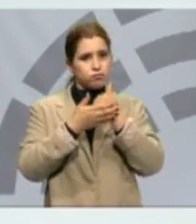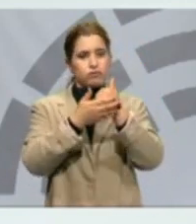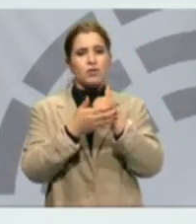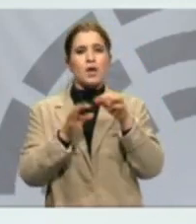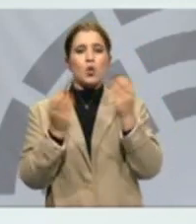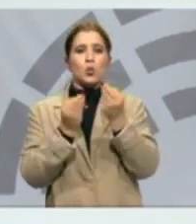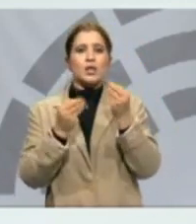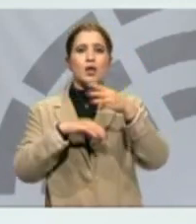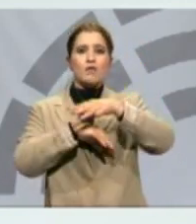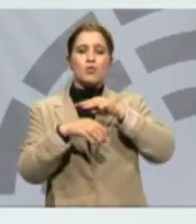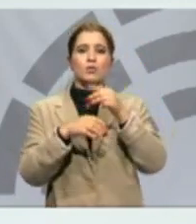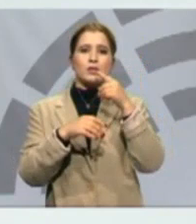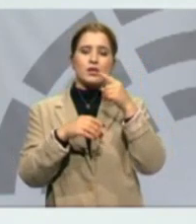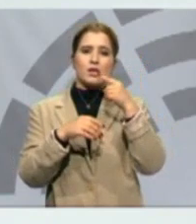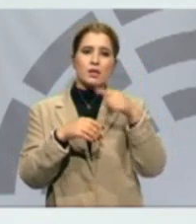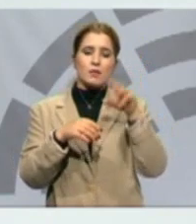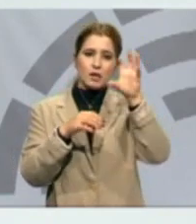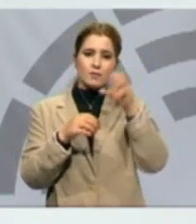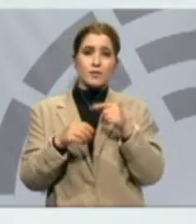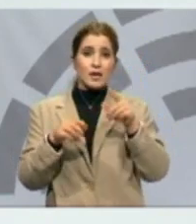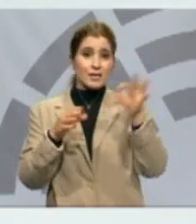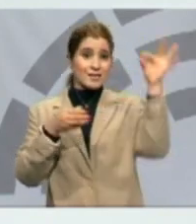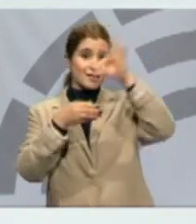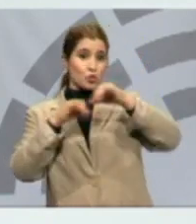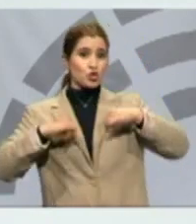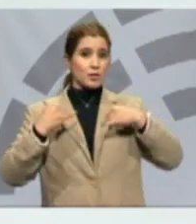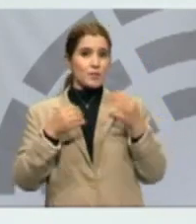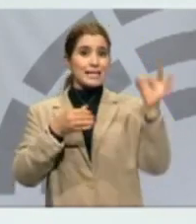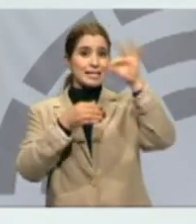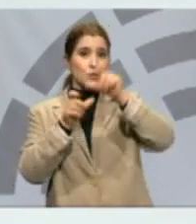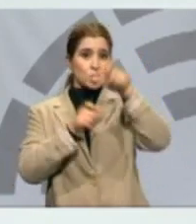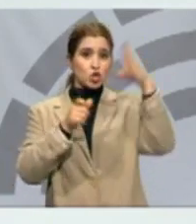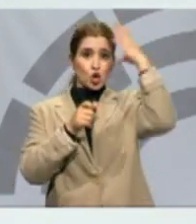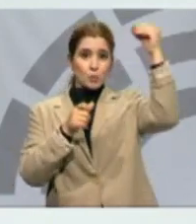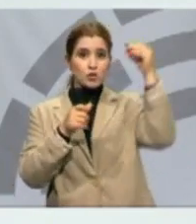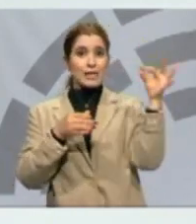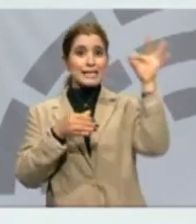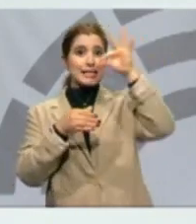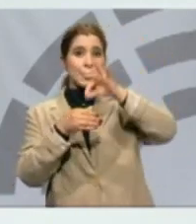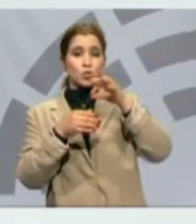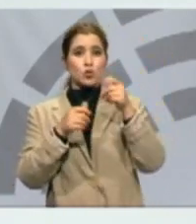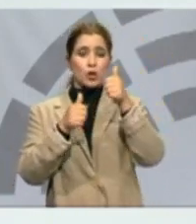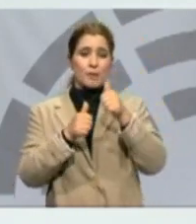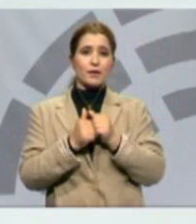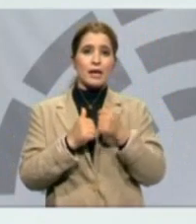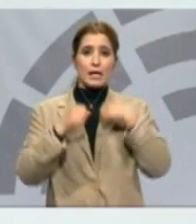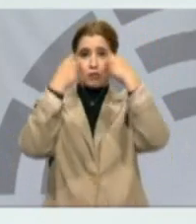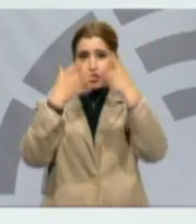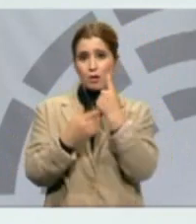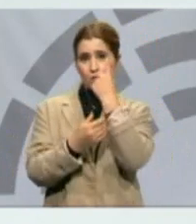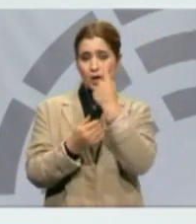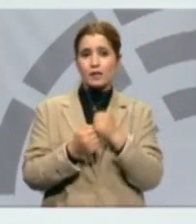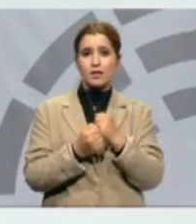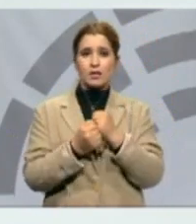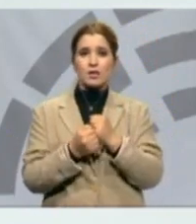معتمديه للشباب سوي طول الكفاءه صوتوا لي نظافه اليد المرشحه رقم واحد محمد